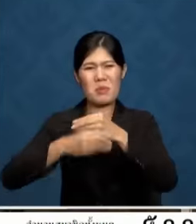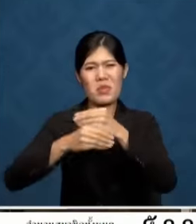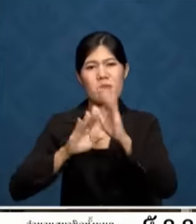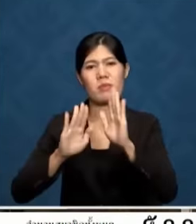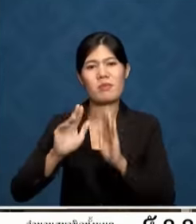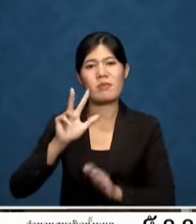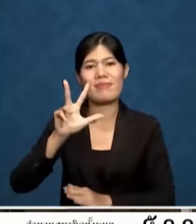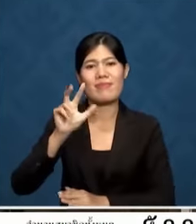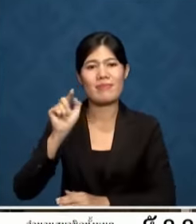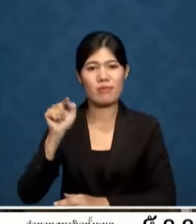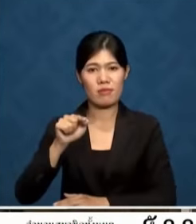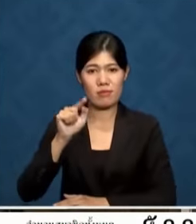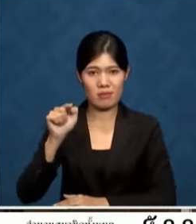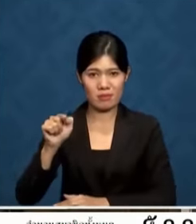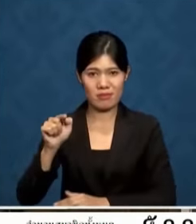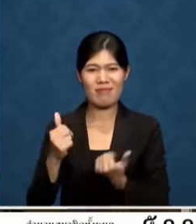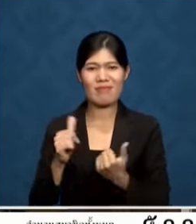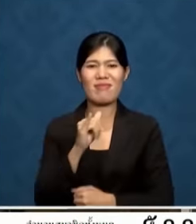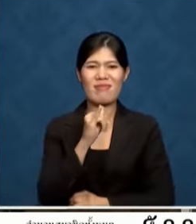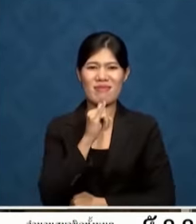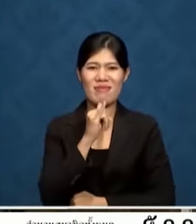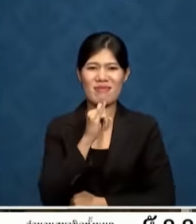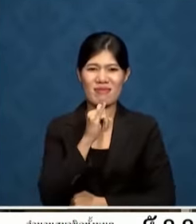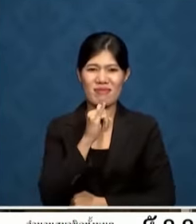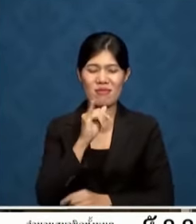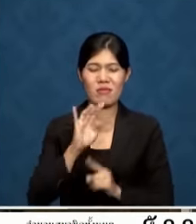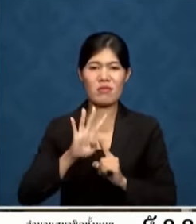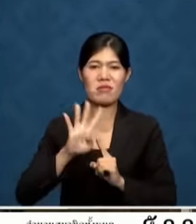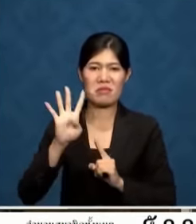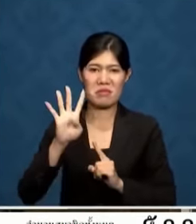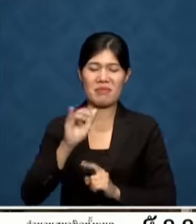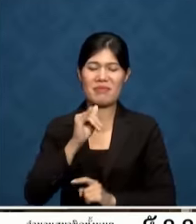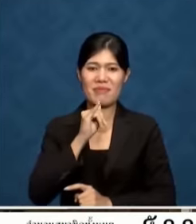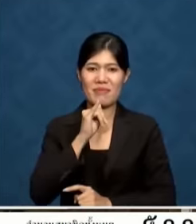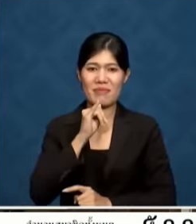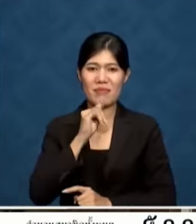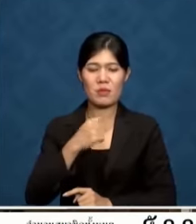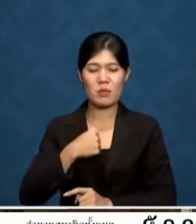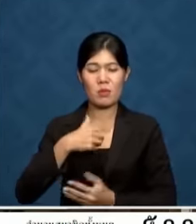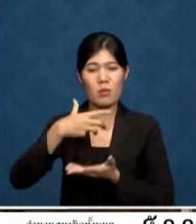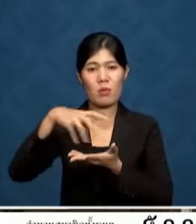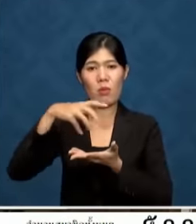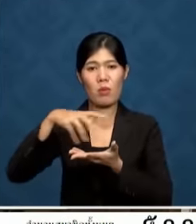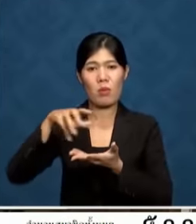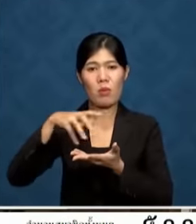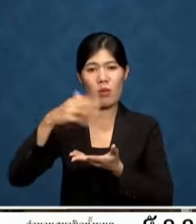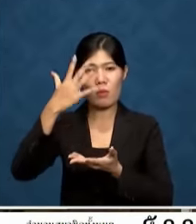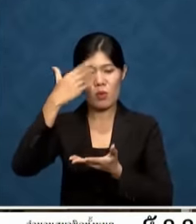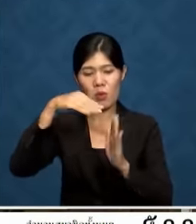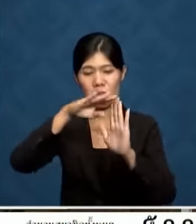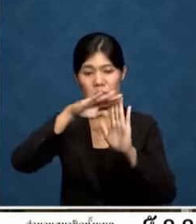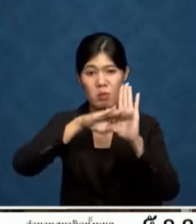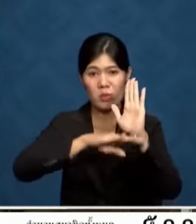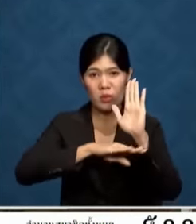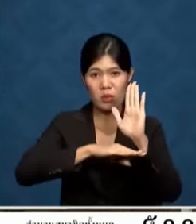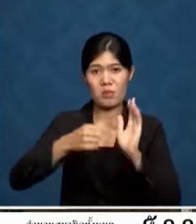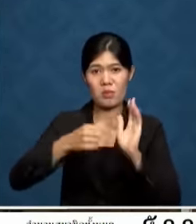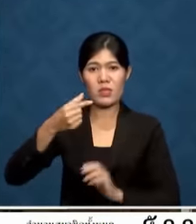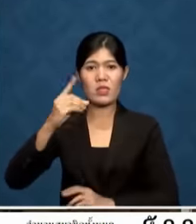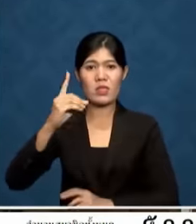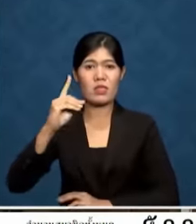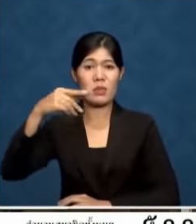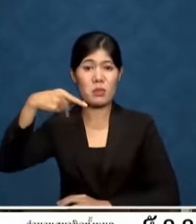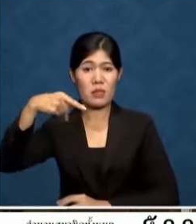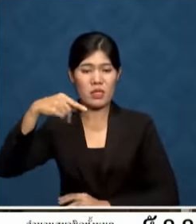คือสิ่งที่เป็นขี้เหร่ที่ 4ที่ผมกราบเรียนว่า GDPที่ใส่ไว้มันเกินจริงม